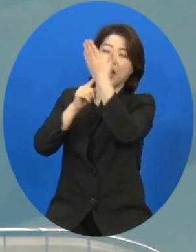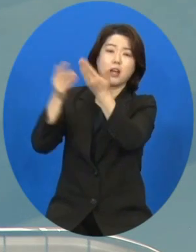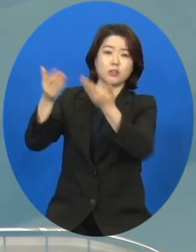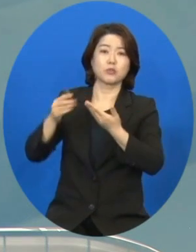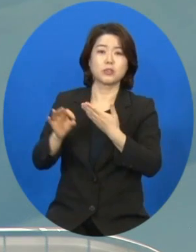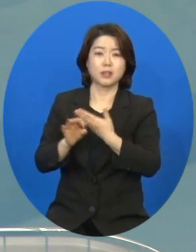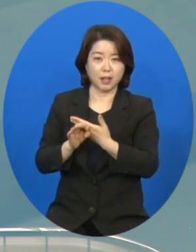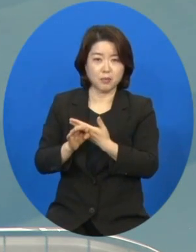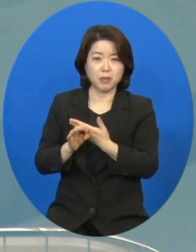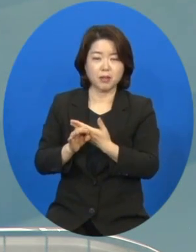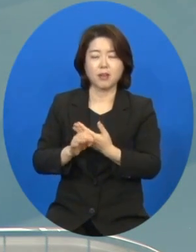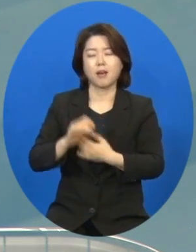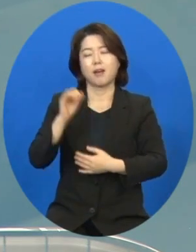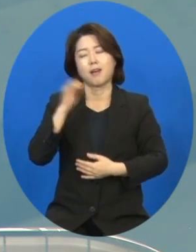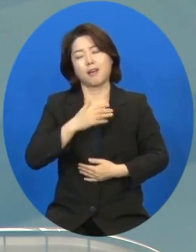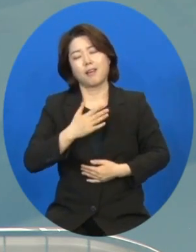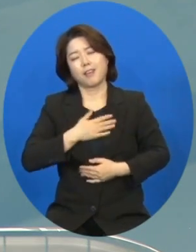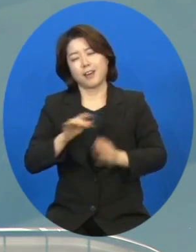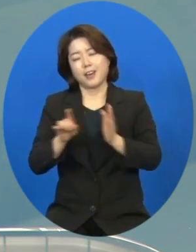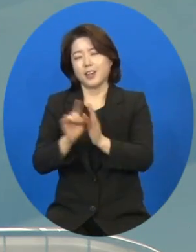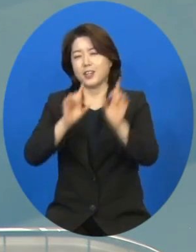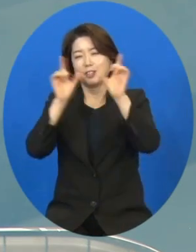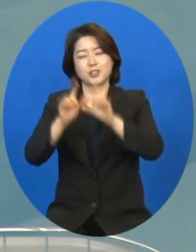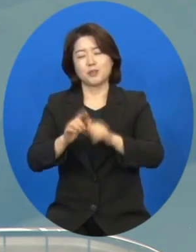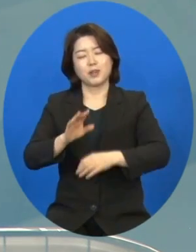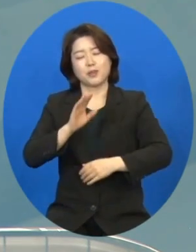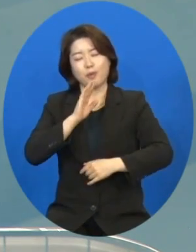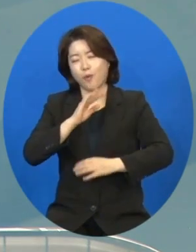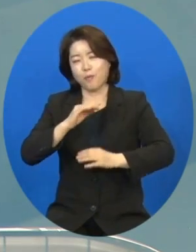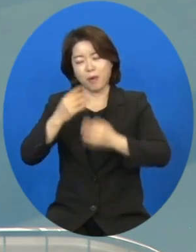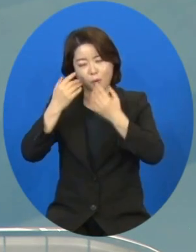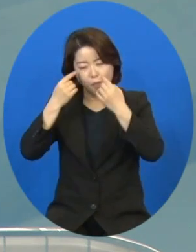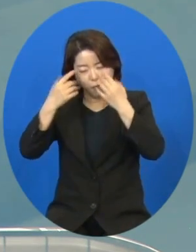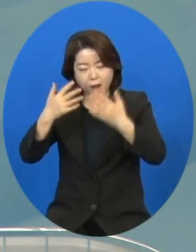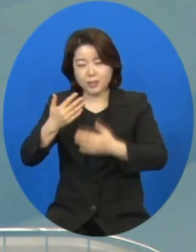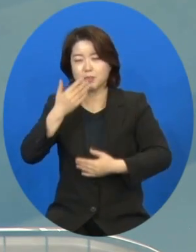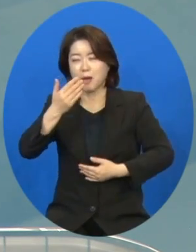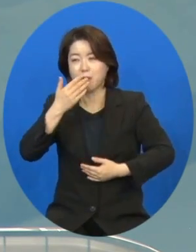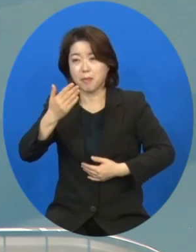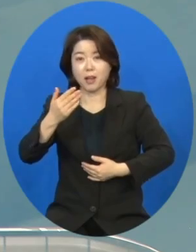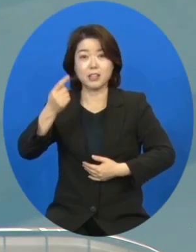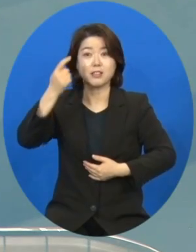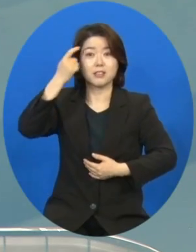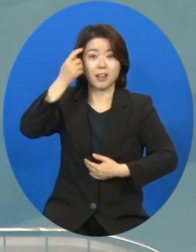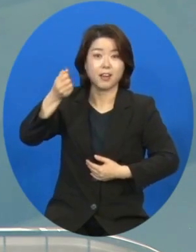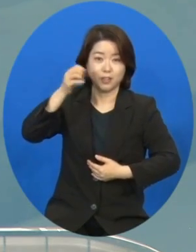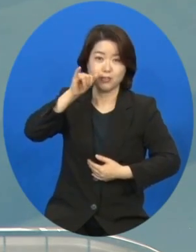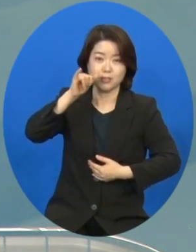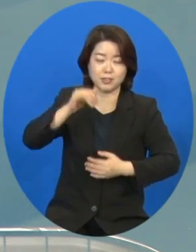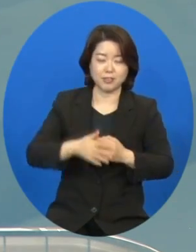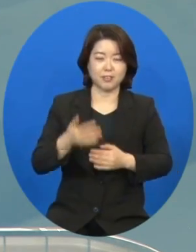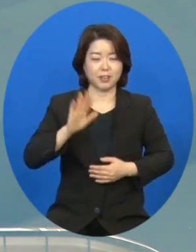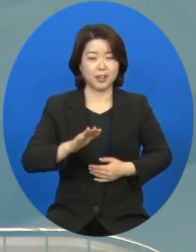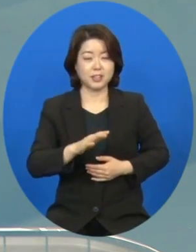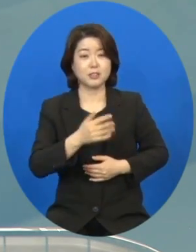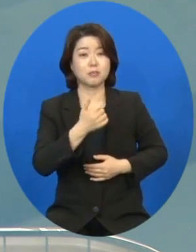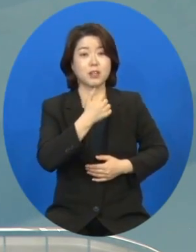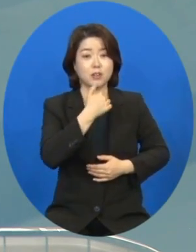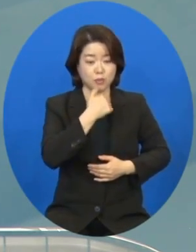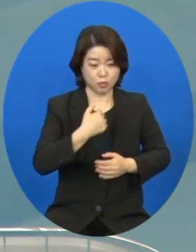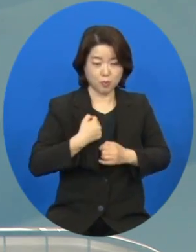주신다면 내가 신앙생활을 달리 할 것 같은데 이런 생각도 있잖아요. 그런데 빌라도는 예수님을 직접